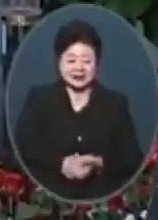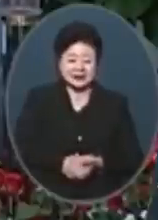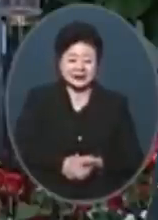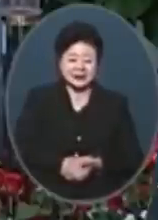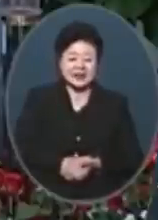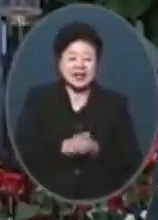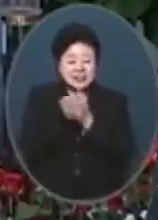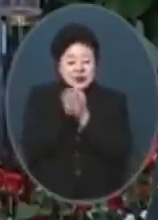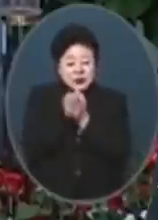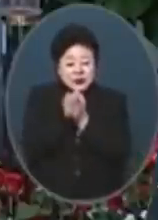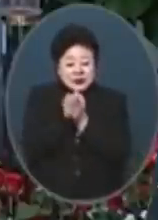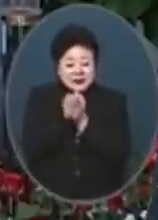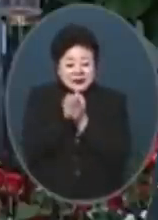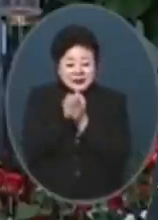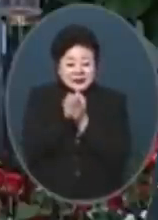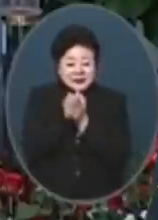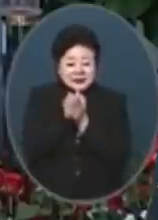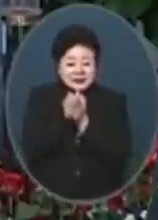기도는